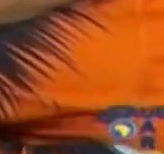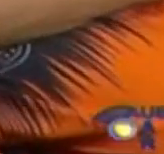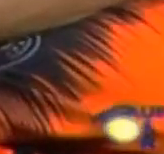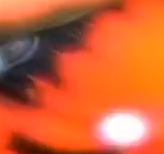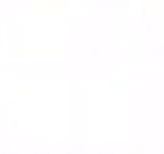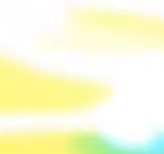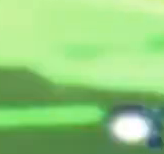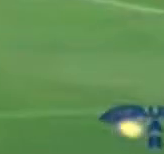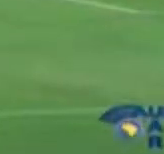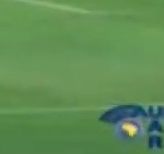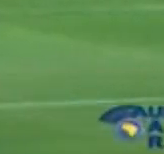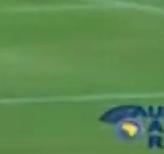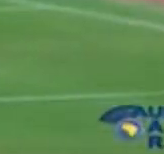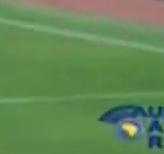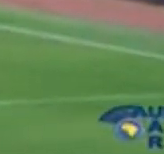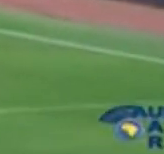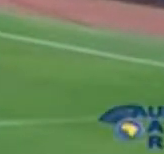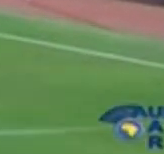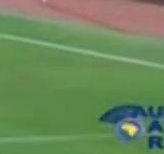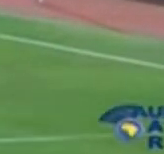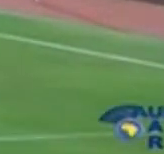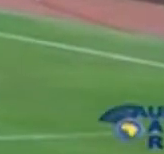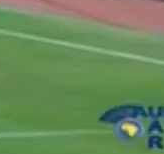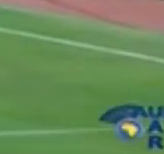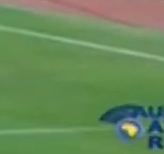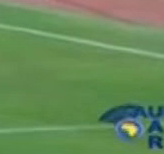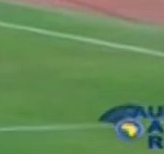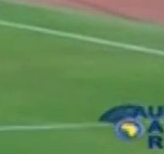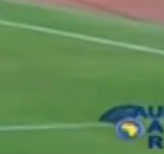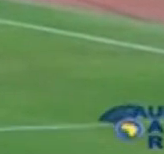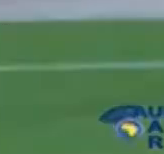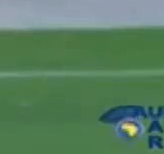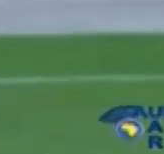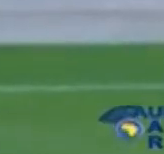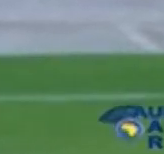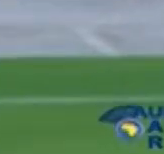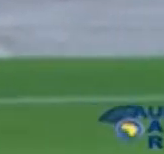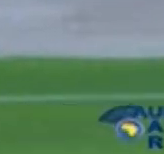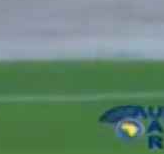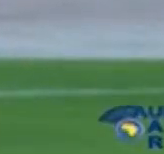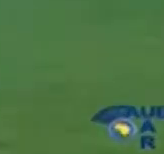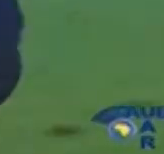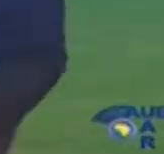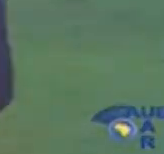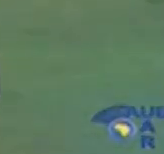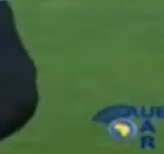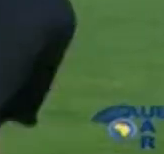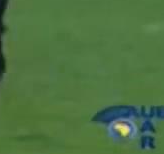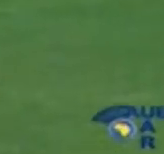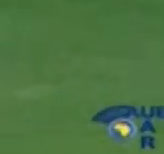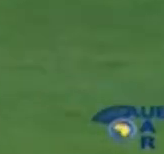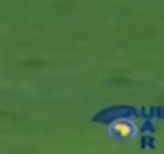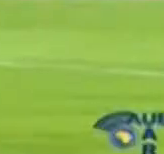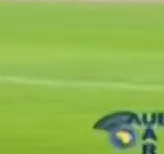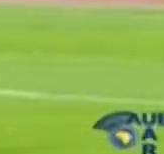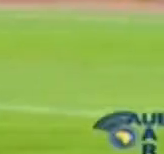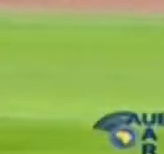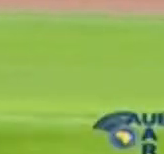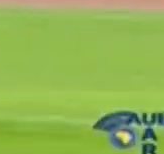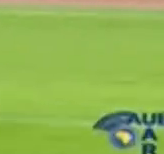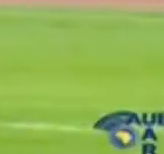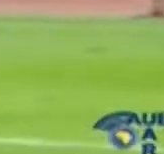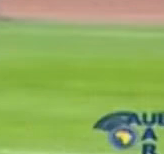2-1, while Pyramids asked in a club Horoya by hitting them 2-0. Who will be crowned the 2020